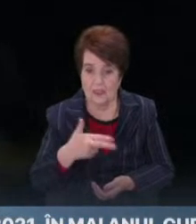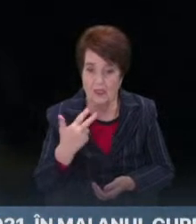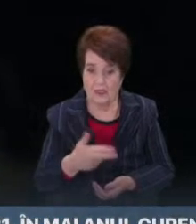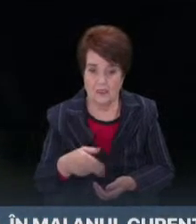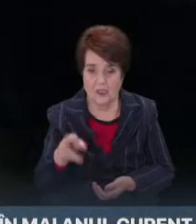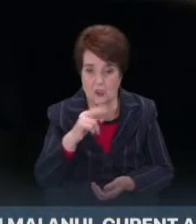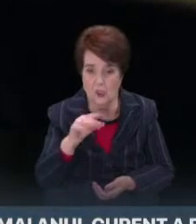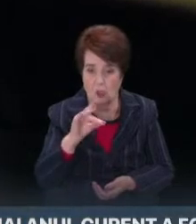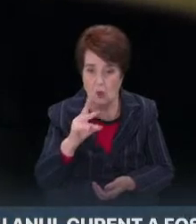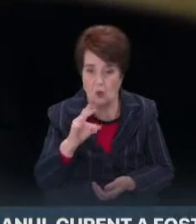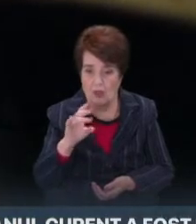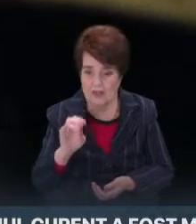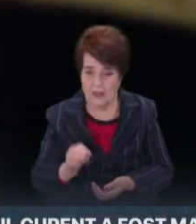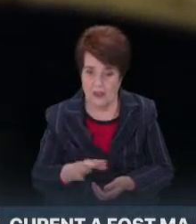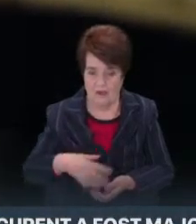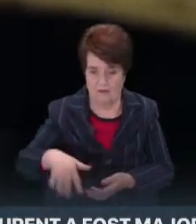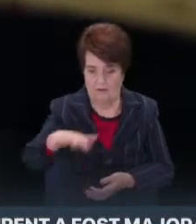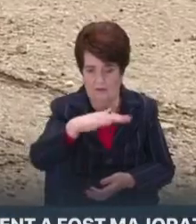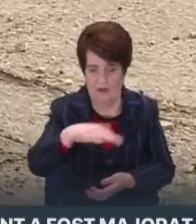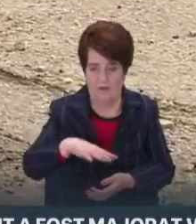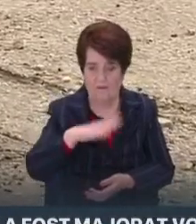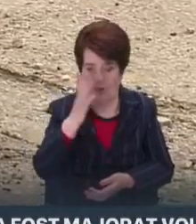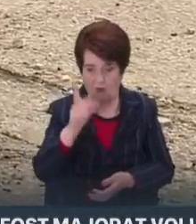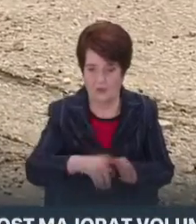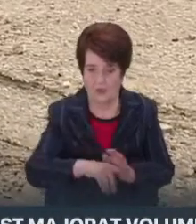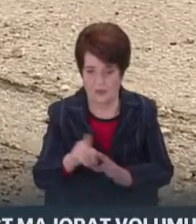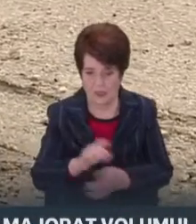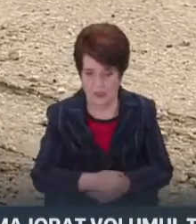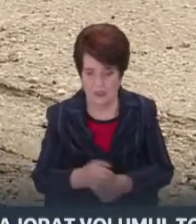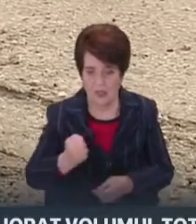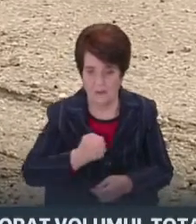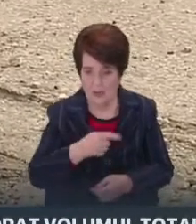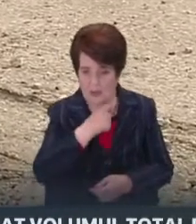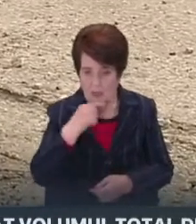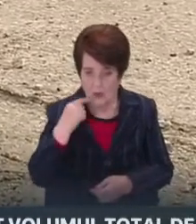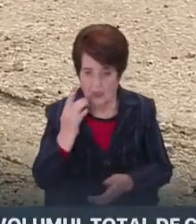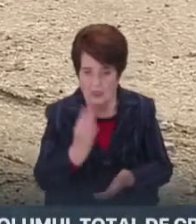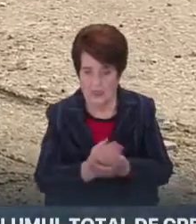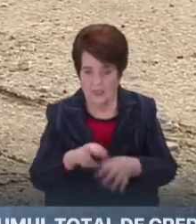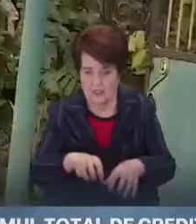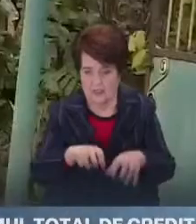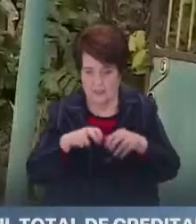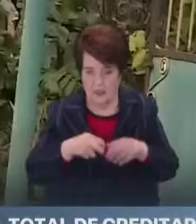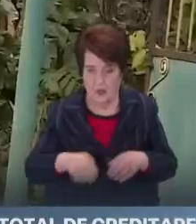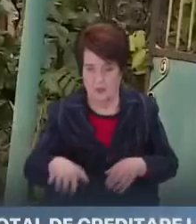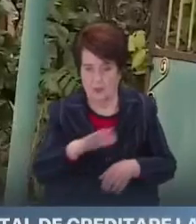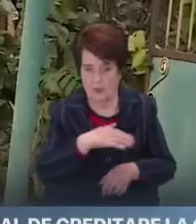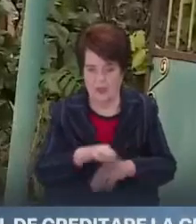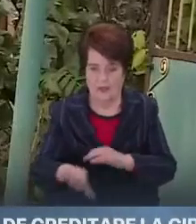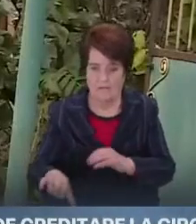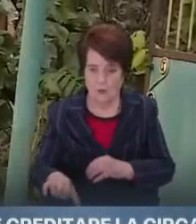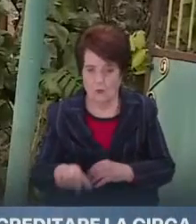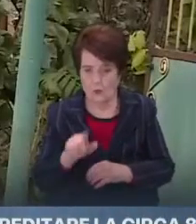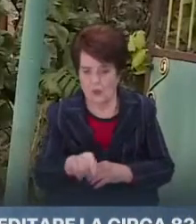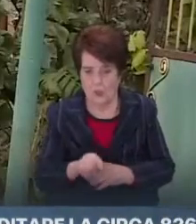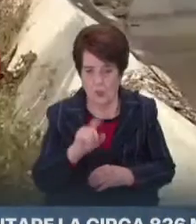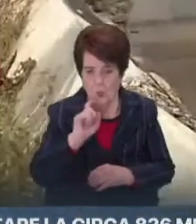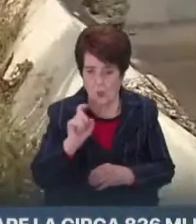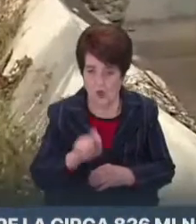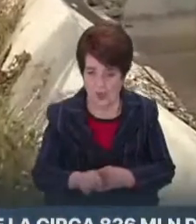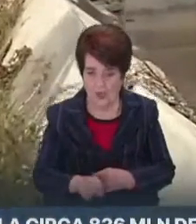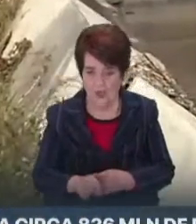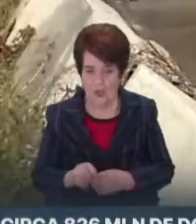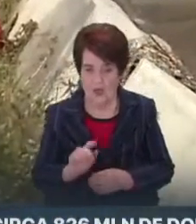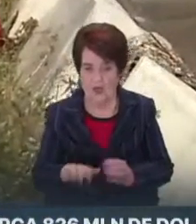drone au fost lansate în două zile. Între timp, armata rusă este în retragere pe toate fronturile din Ucraina. Kievul atacă